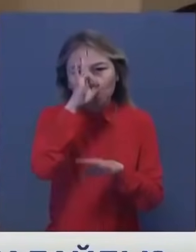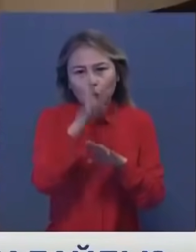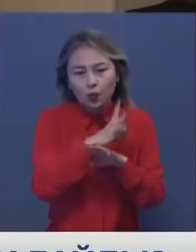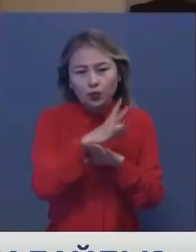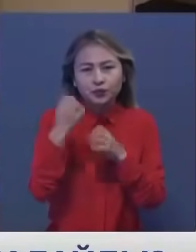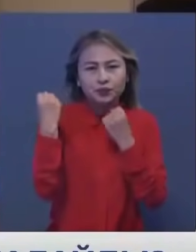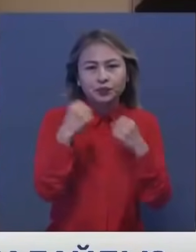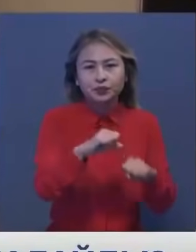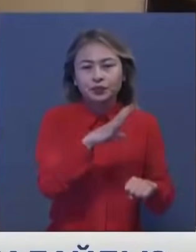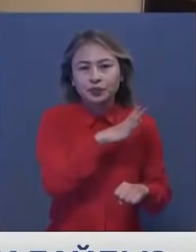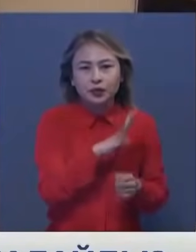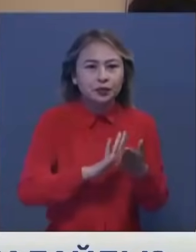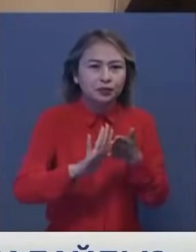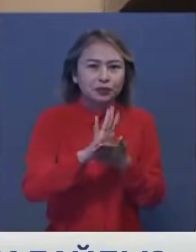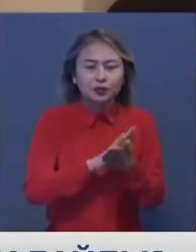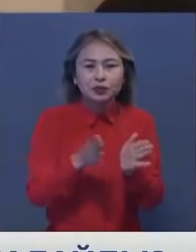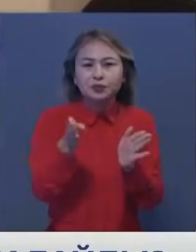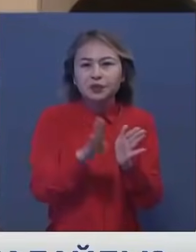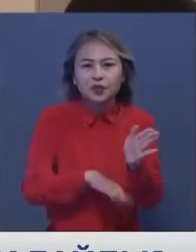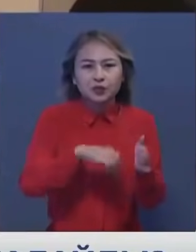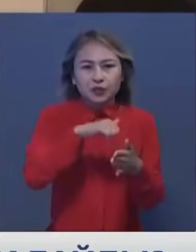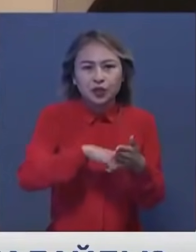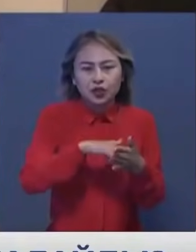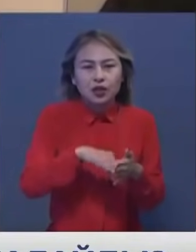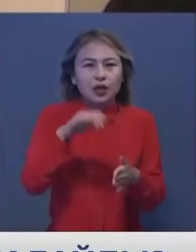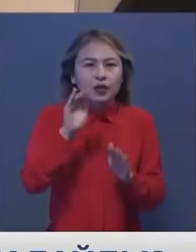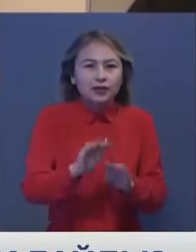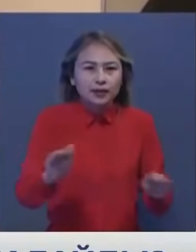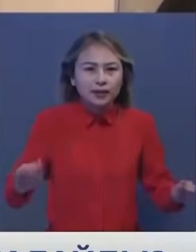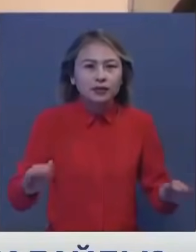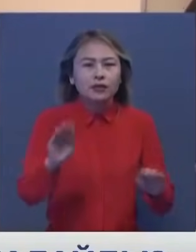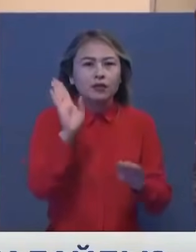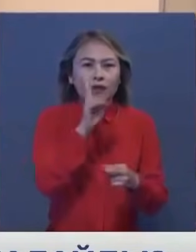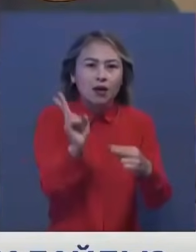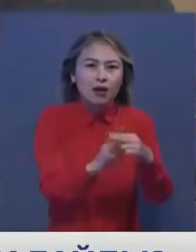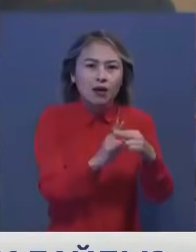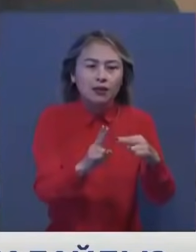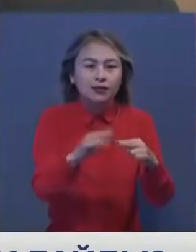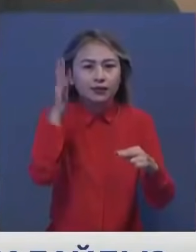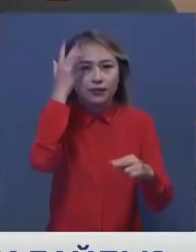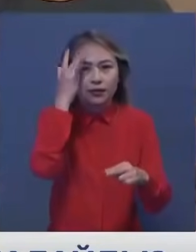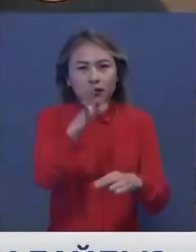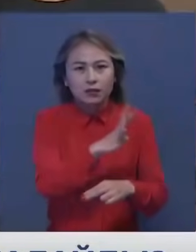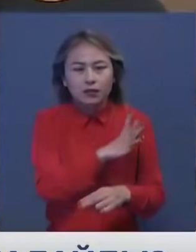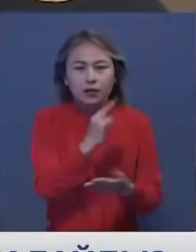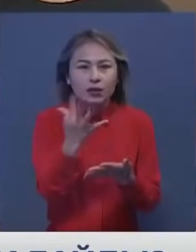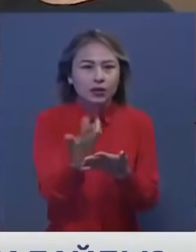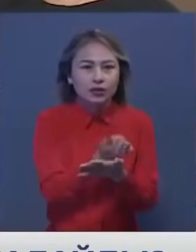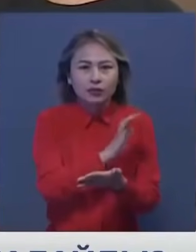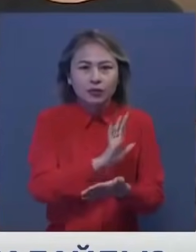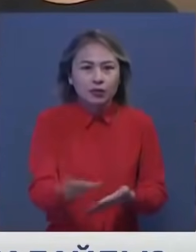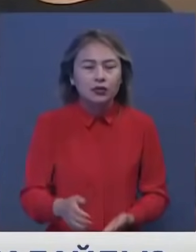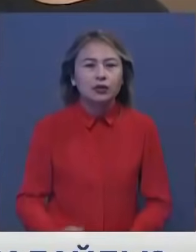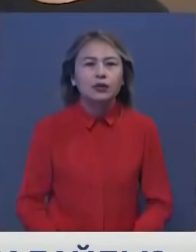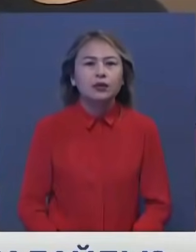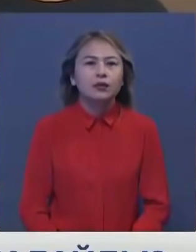соққының астына алған. Еш себепсіз сабап тастапты. Балалары да енесі де араша түспек болған, бірақ шамалары жетпегенге